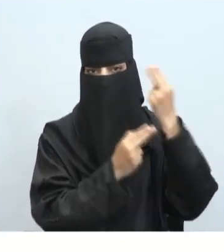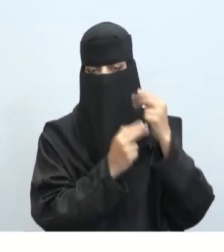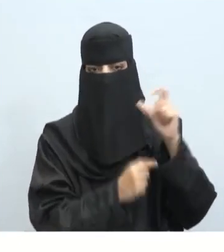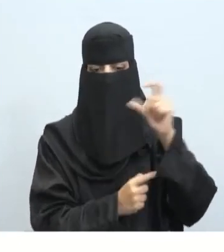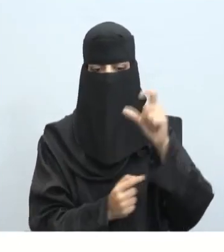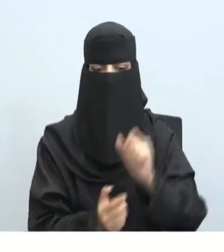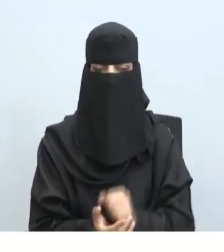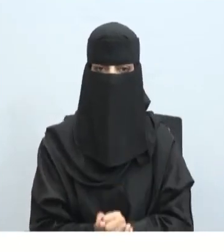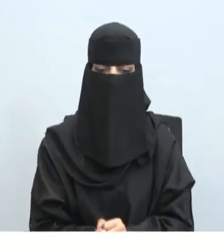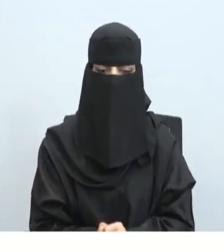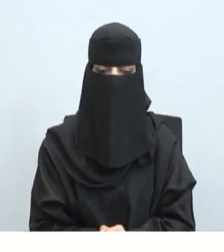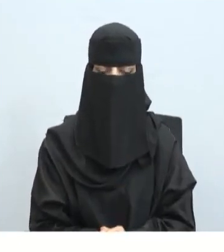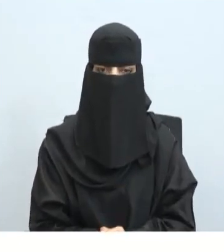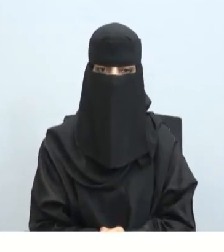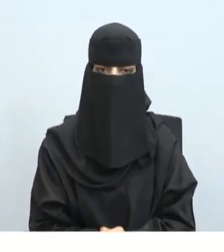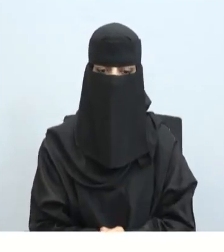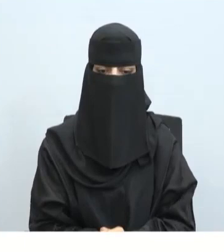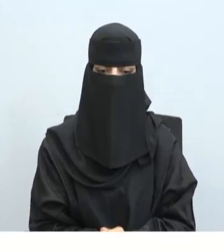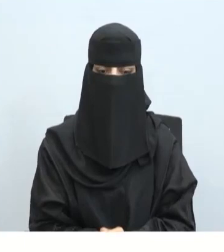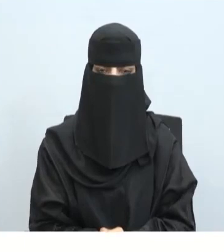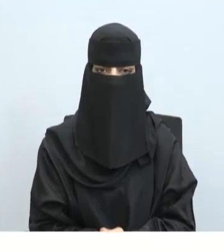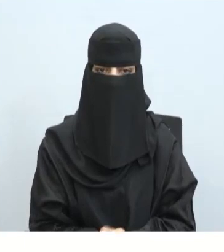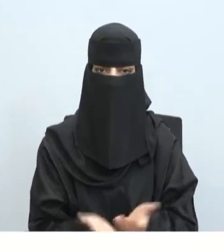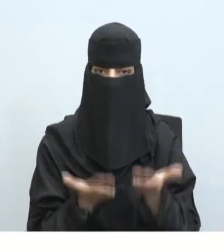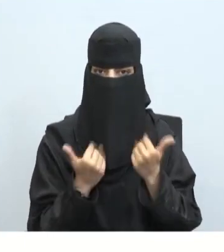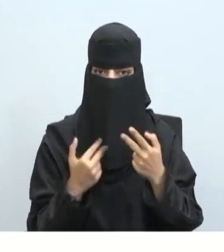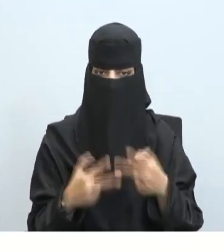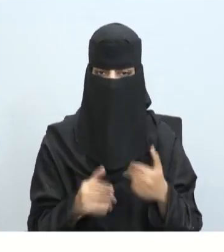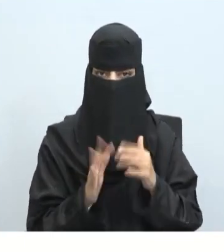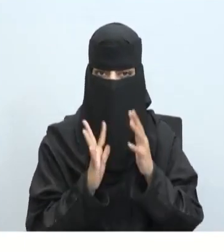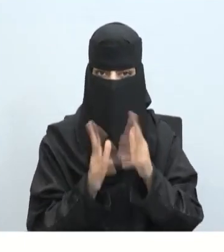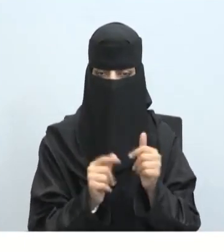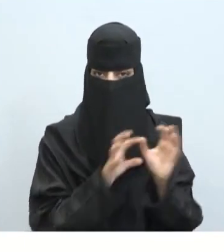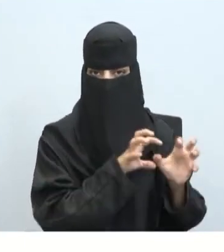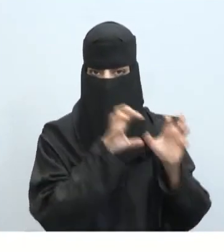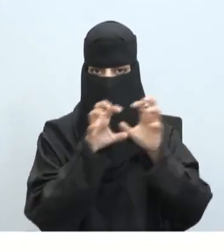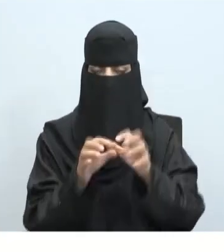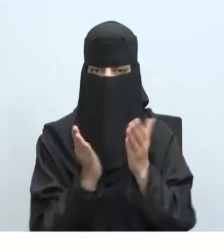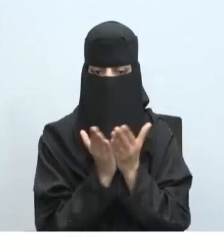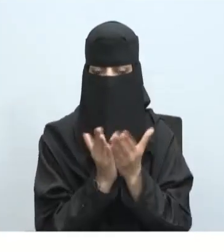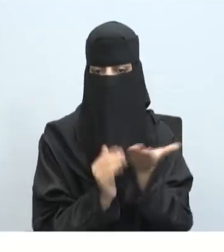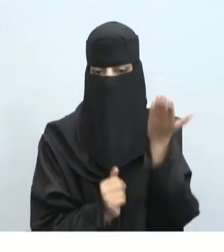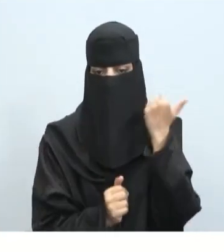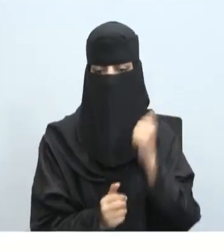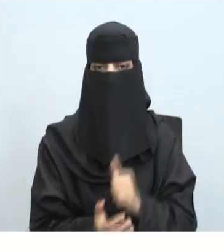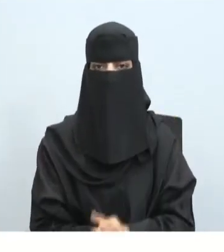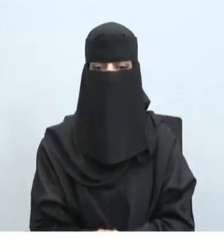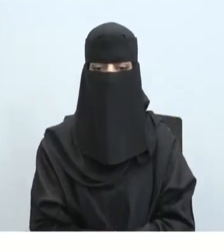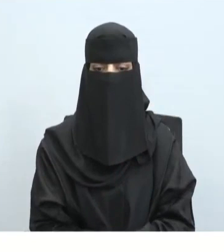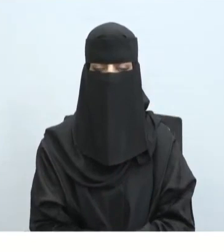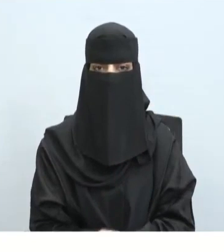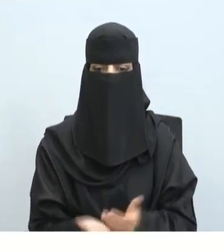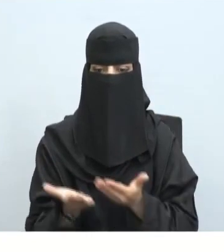الاسلاميه في الحضاره الاسلاميه وقبل ان نبدا سوف نراجع الدرس السابق